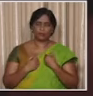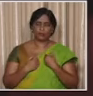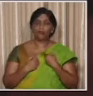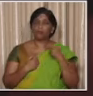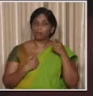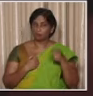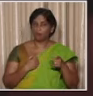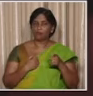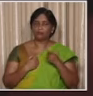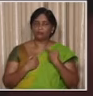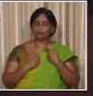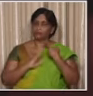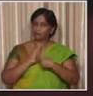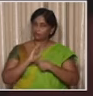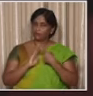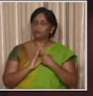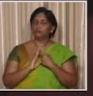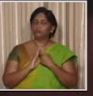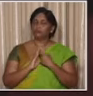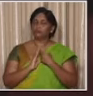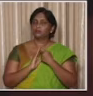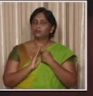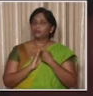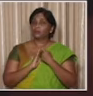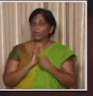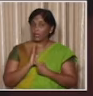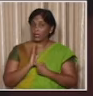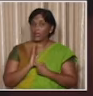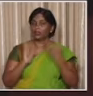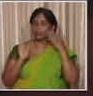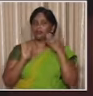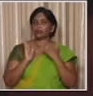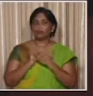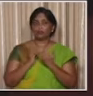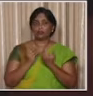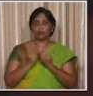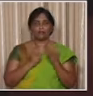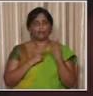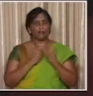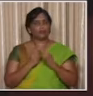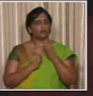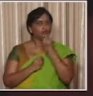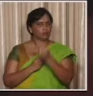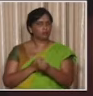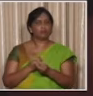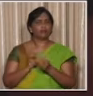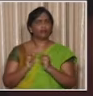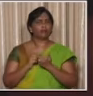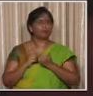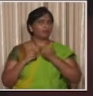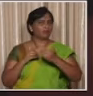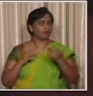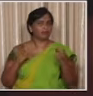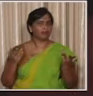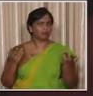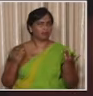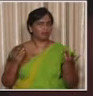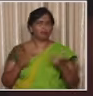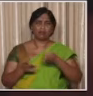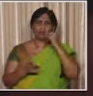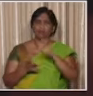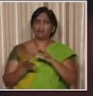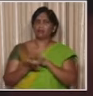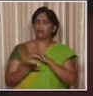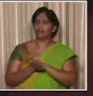මේ අපේ රටේ නීති පද්ධතියට මේක බාර දුන්නා නම් මේක මේ තරම් කල්යන්නේ නැහැ. තීන්දුවක්